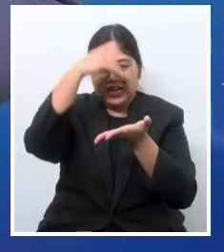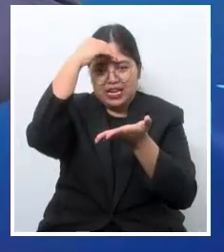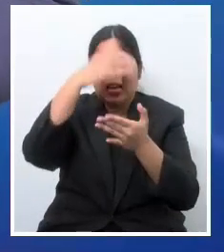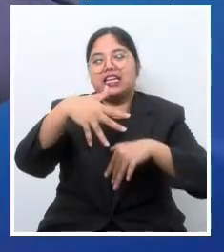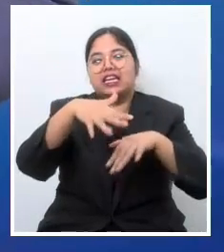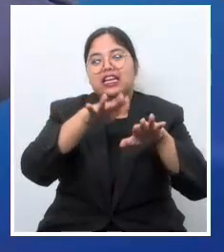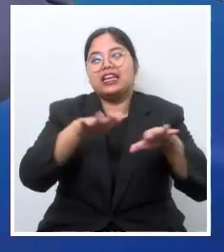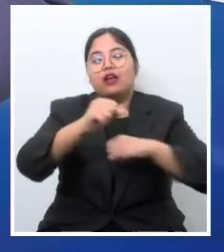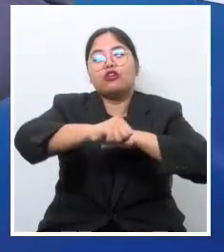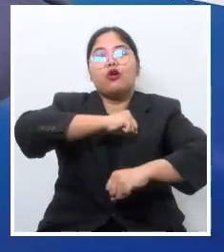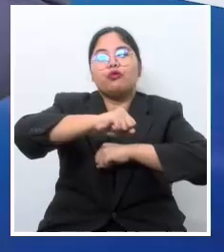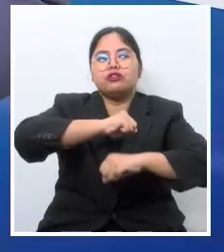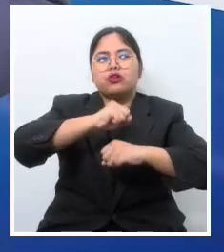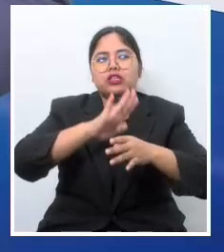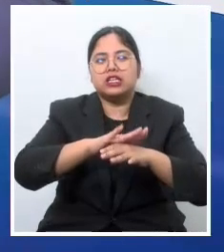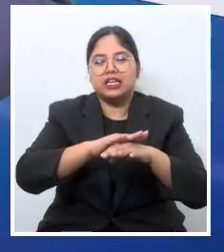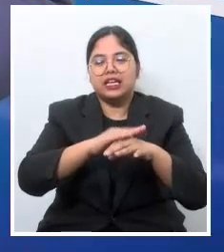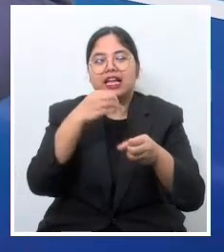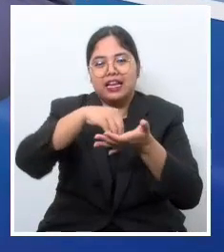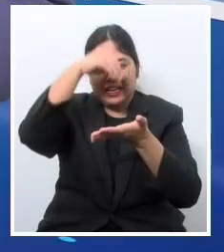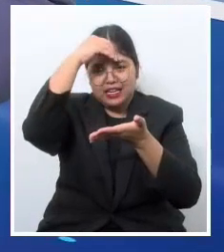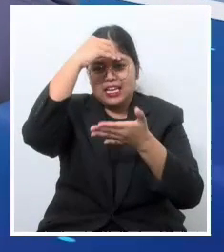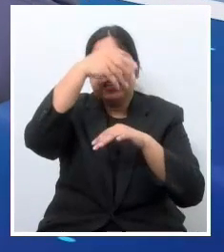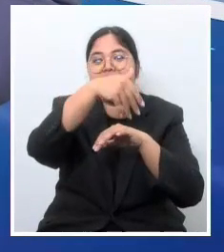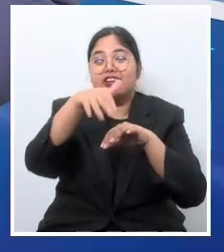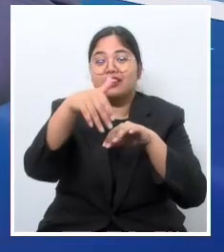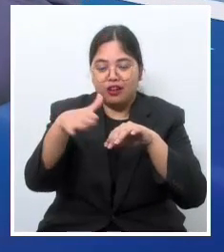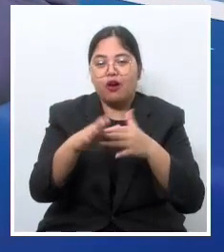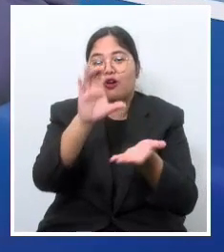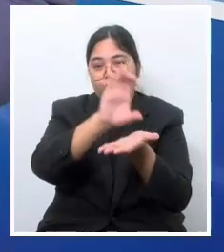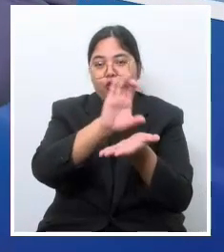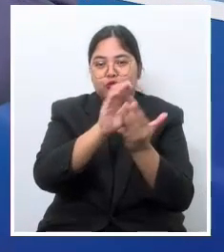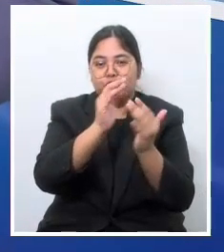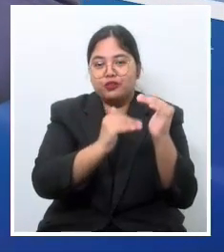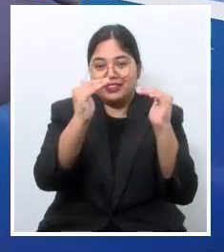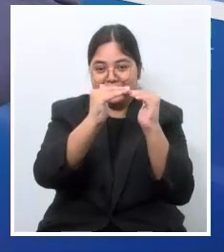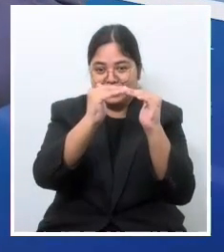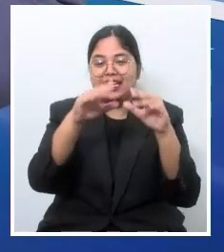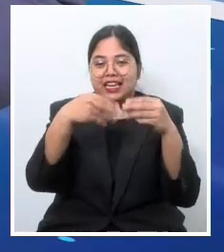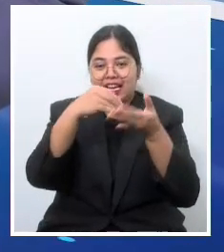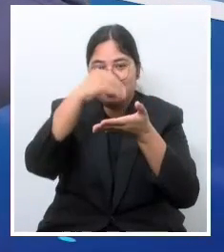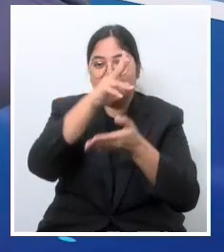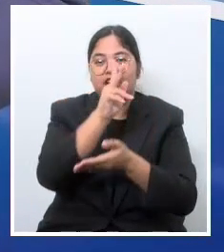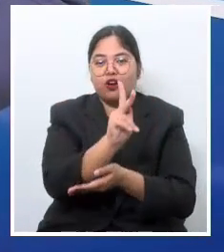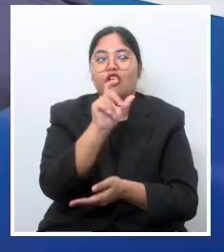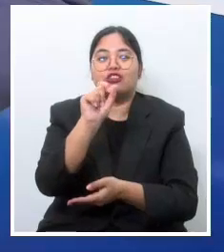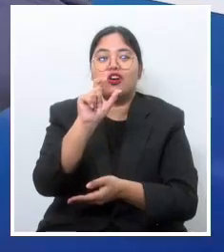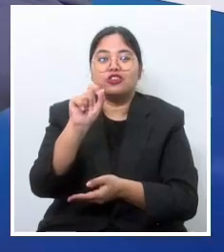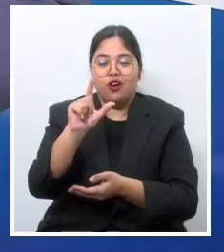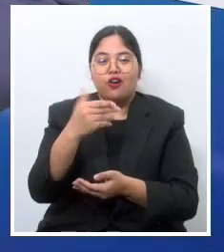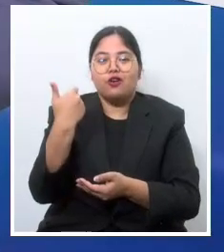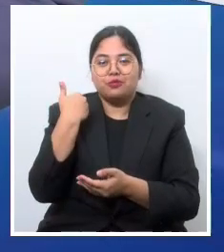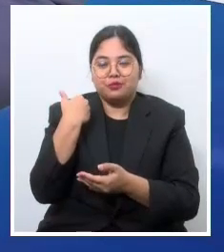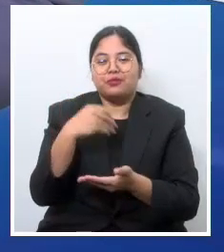ระบบการศึกษาในพื้นที่ทั่วประเทศค่ะจากความร่วมมือของกองทุนเพื่อความเสมอภาคทางการศึกษาหรือกสสสำนักงานคณะ